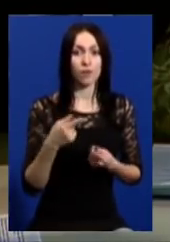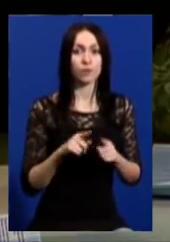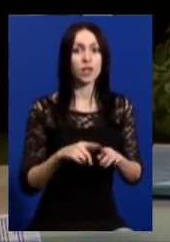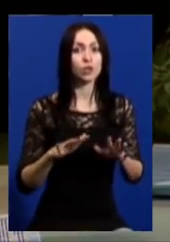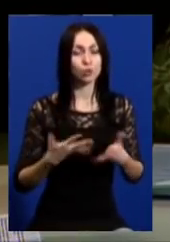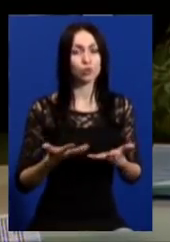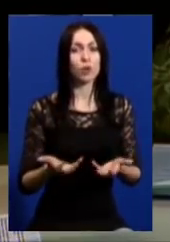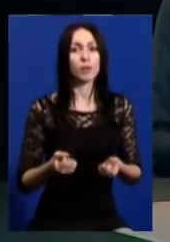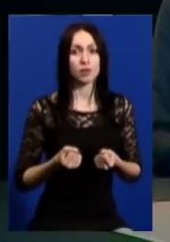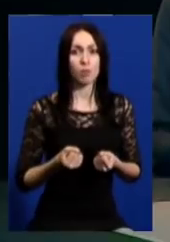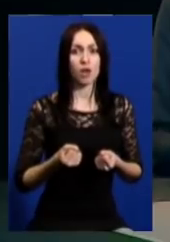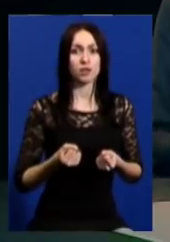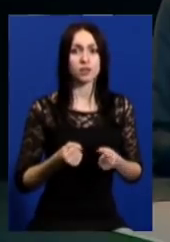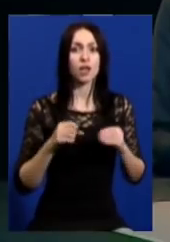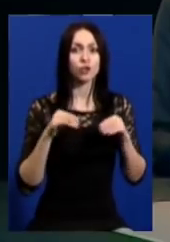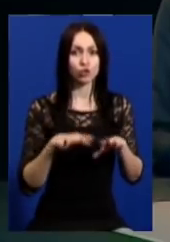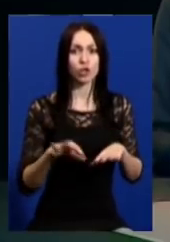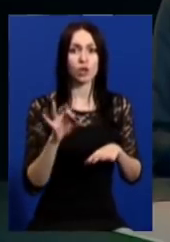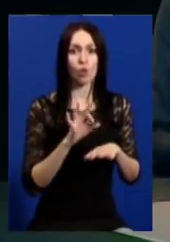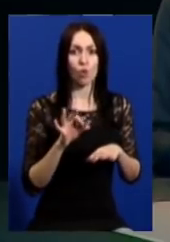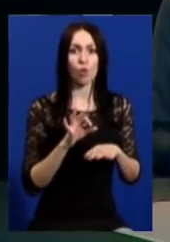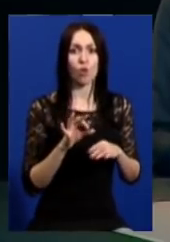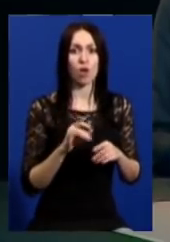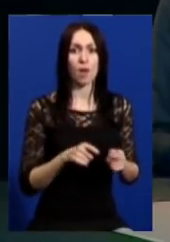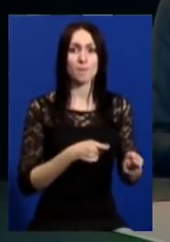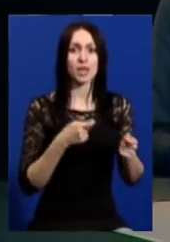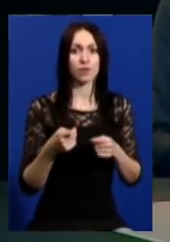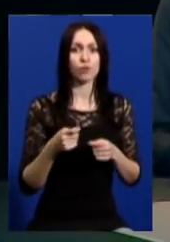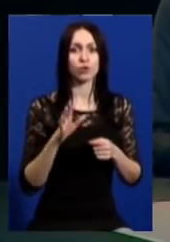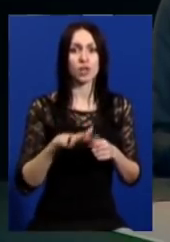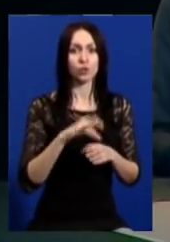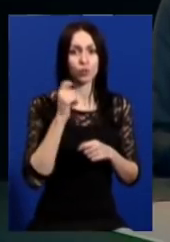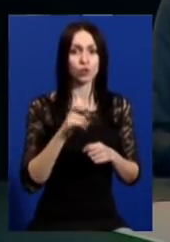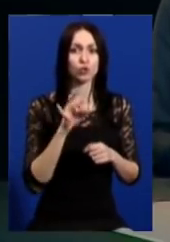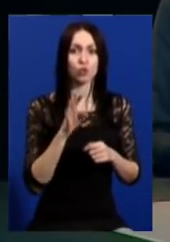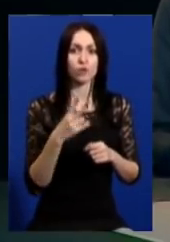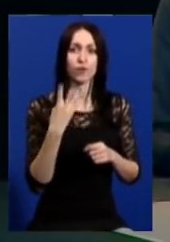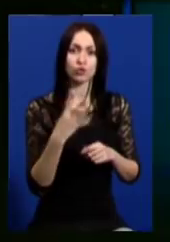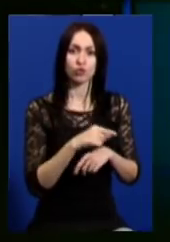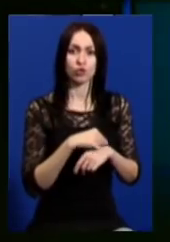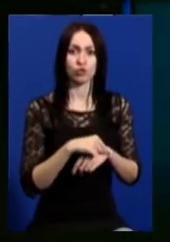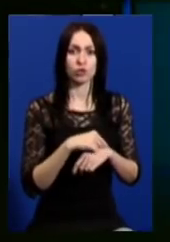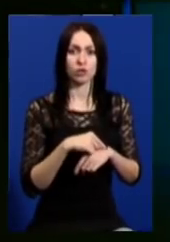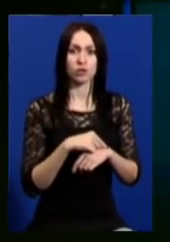випадках приймається рішення про транзит території України терміном 24 години.